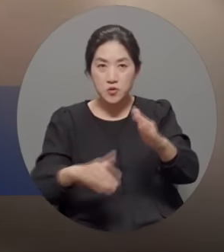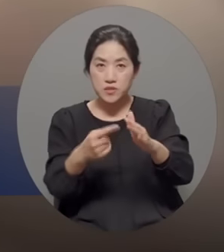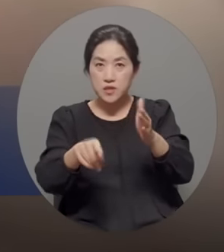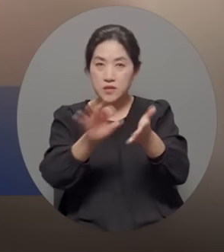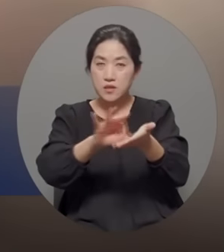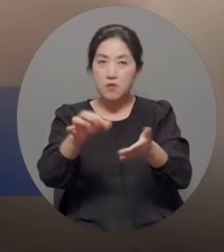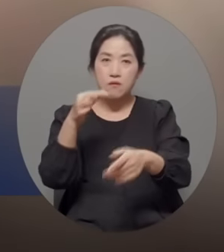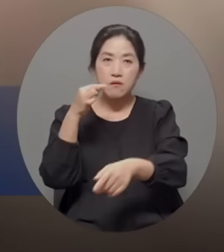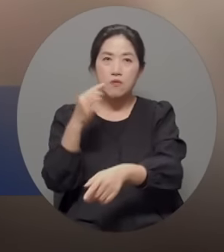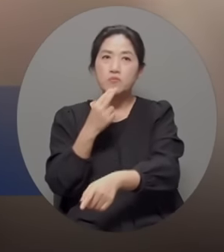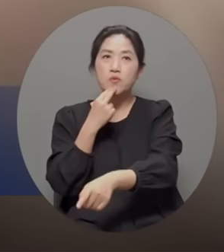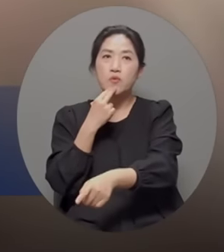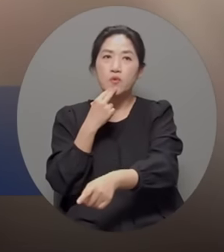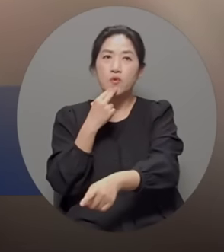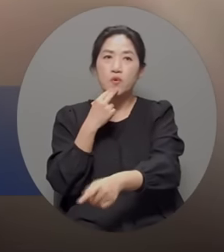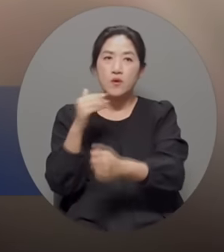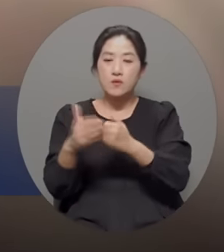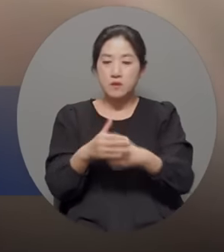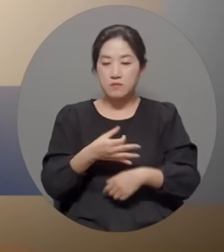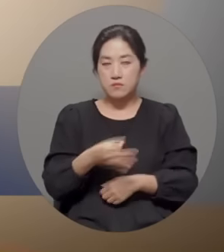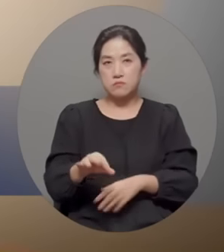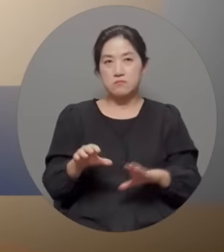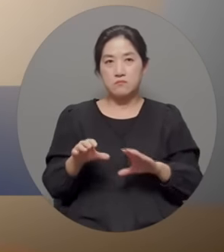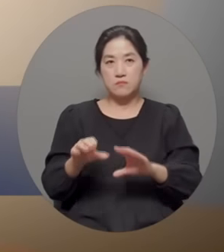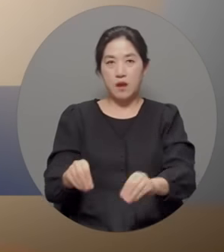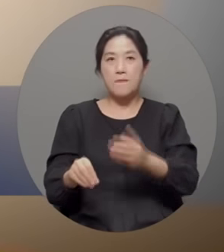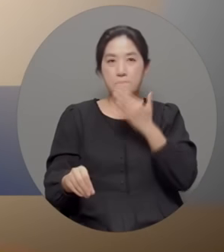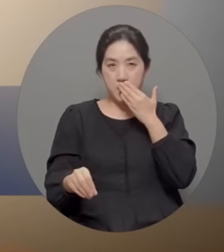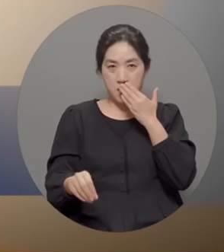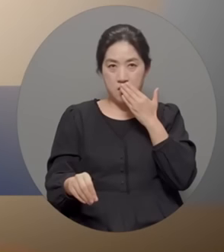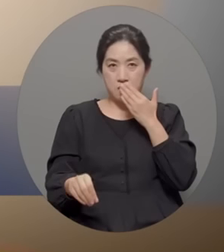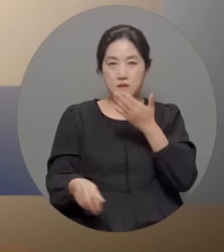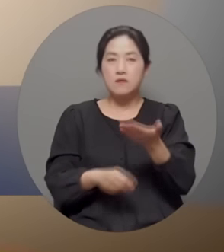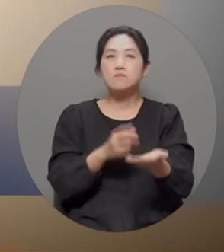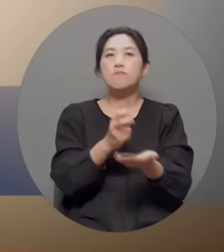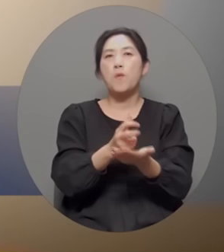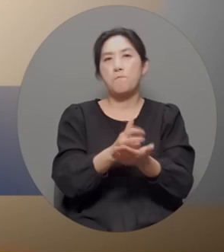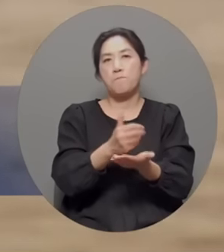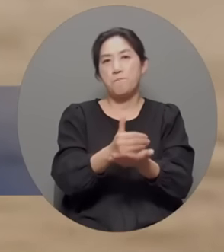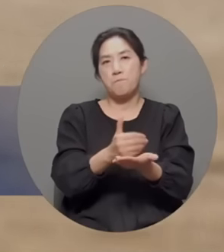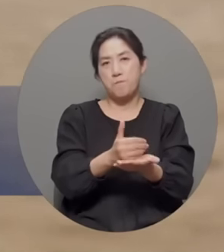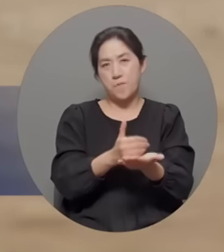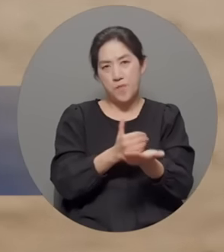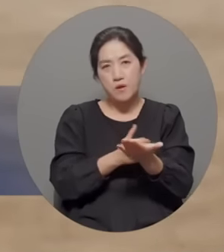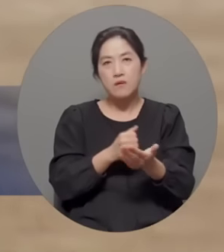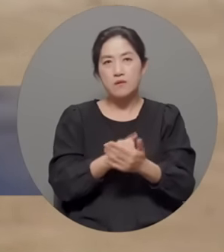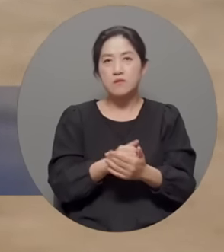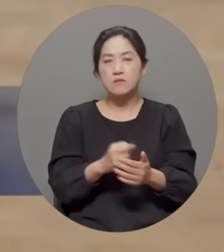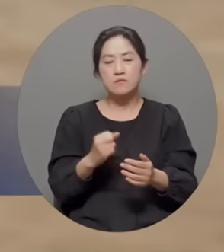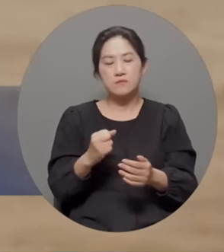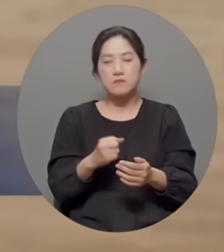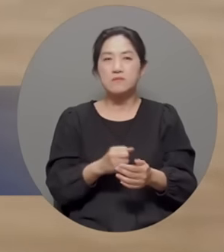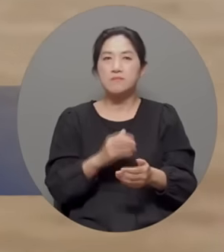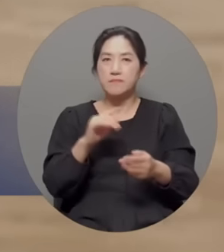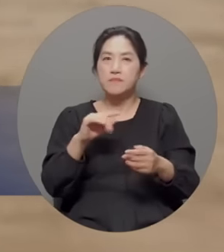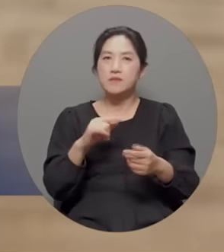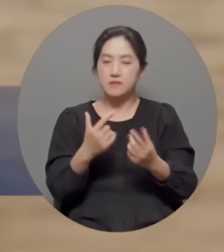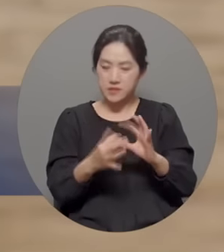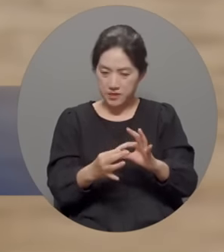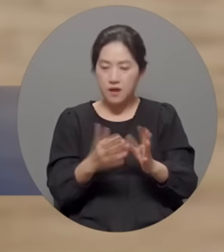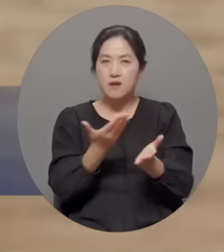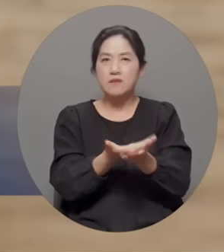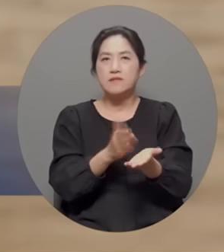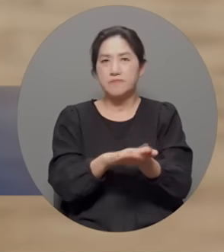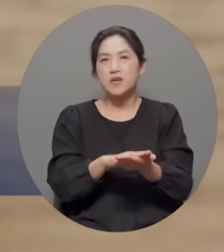사용하지 못했기 때문에 이 수급을 정지시킬 수 있는 어떤 제도적인 규정과 관련